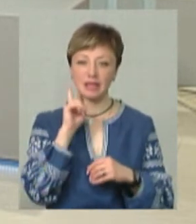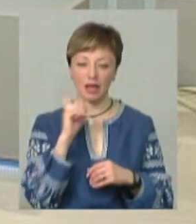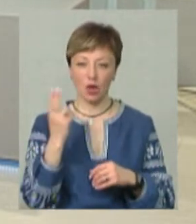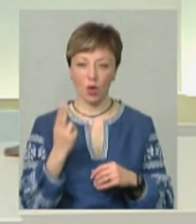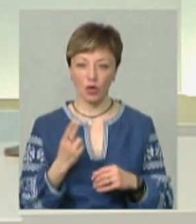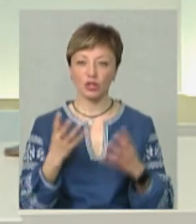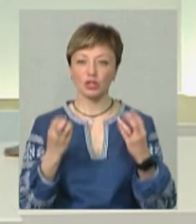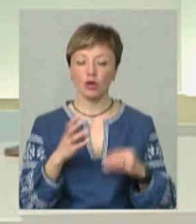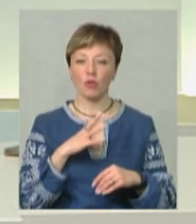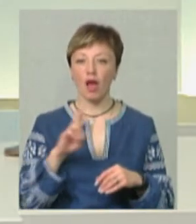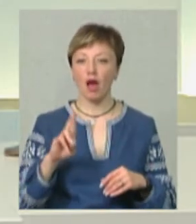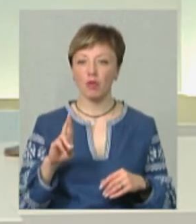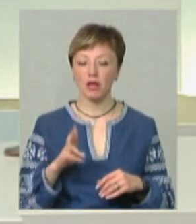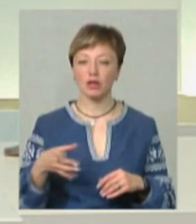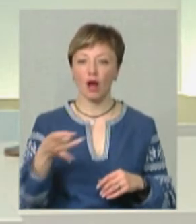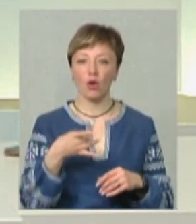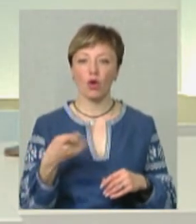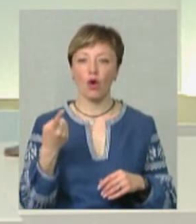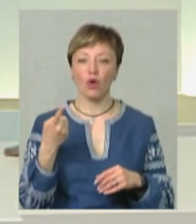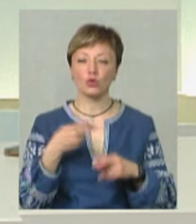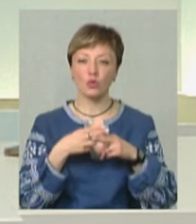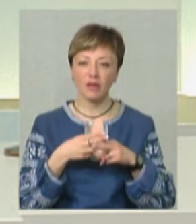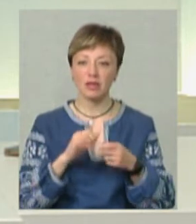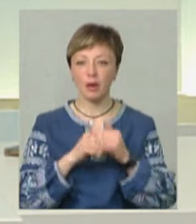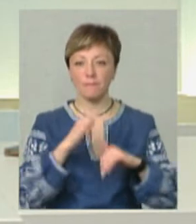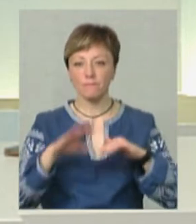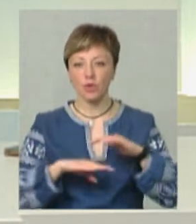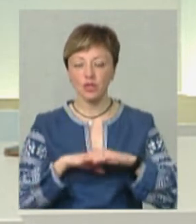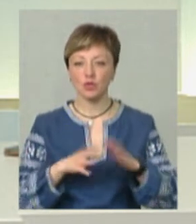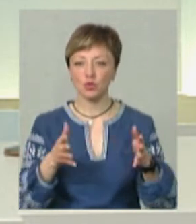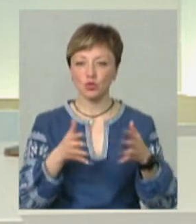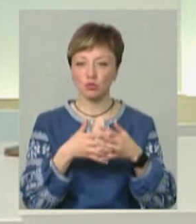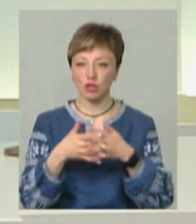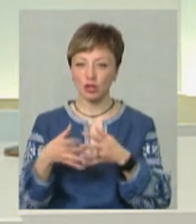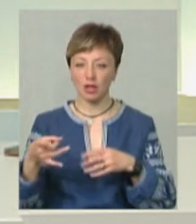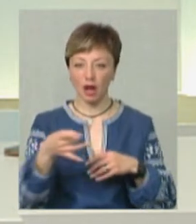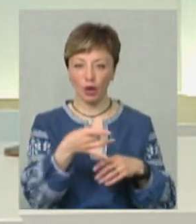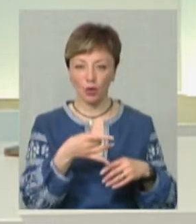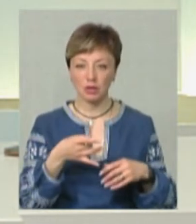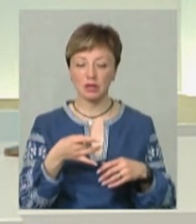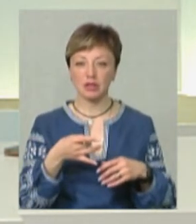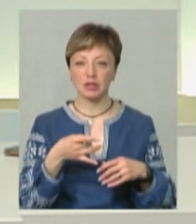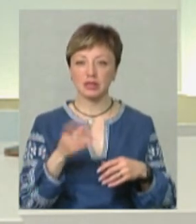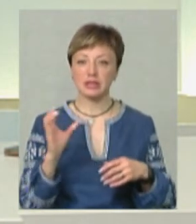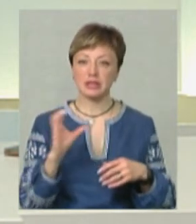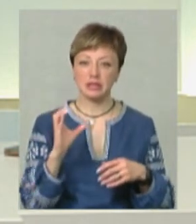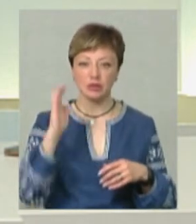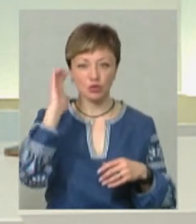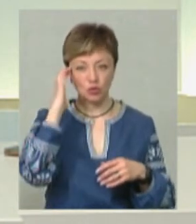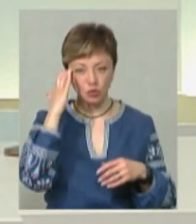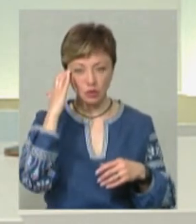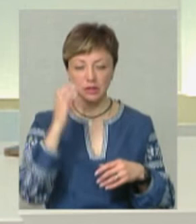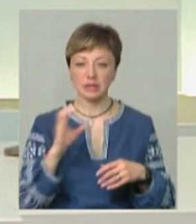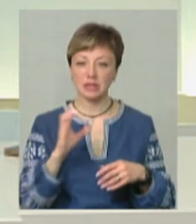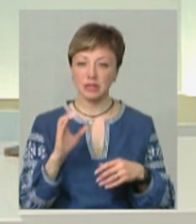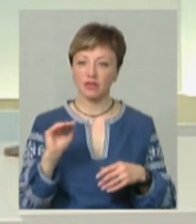зустрічалися у Ярмолинецькому районі, у Дейновецькому, Кам'янець-Подільському, тобто суміжних районах. Синьо-чорні,